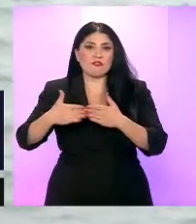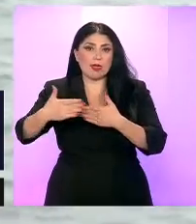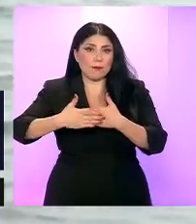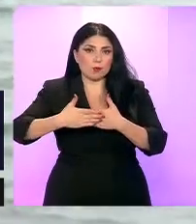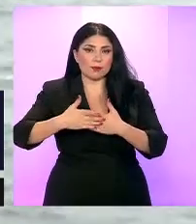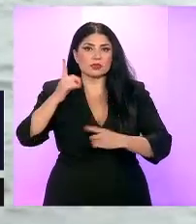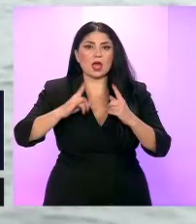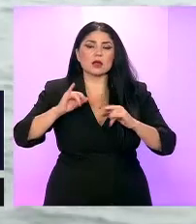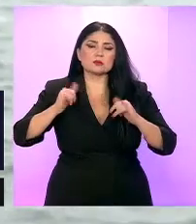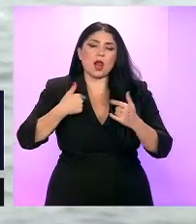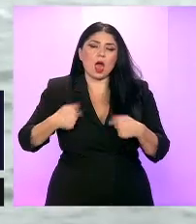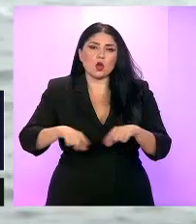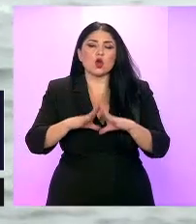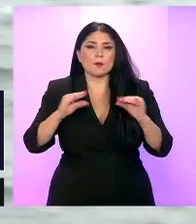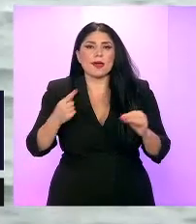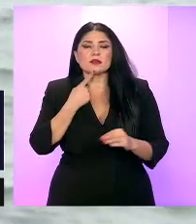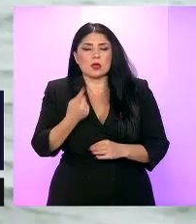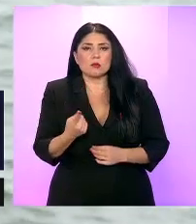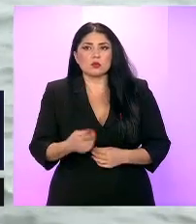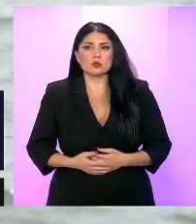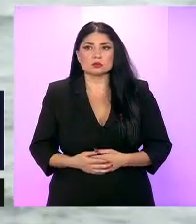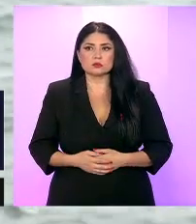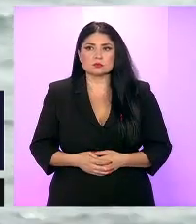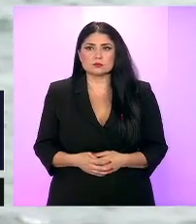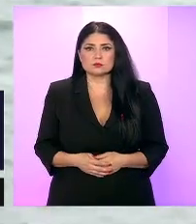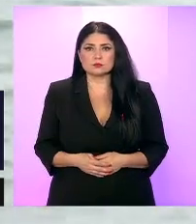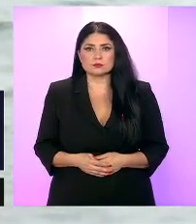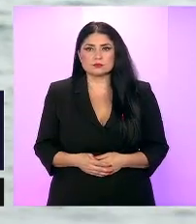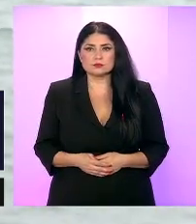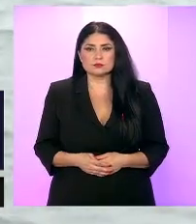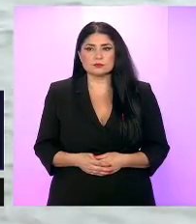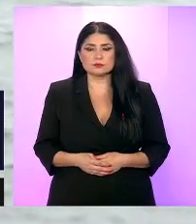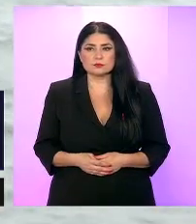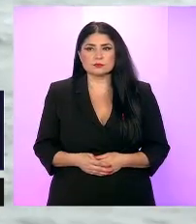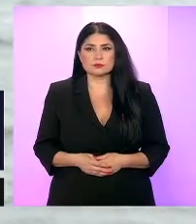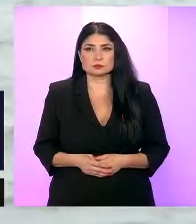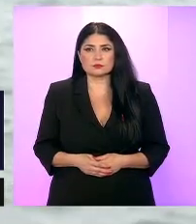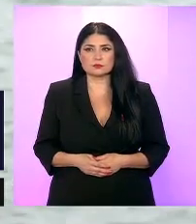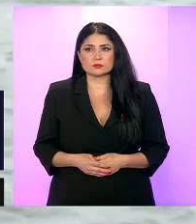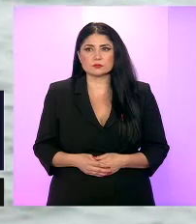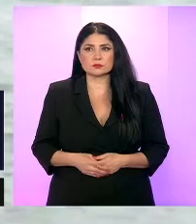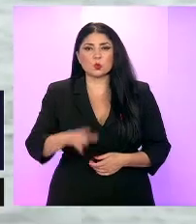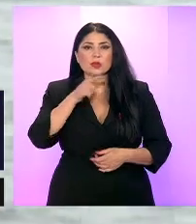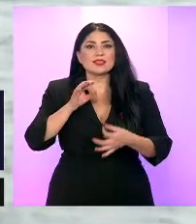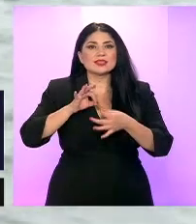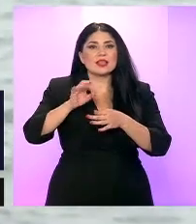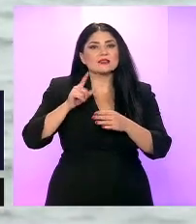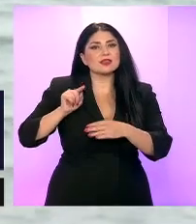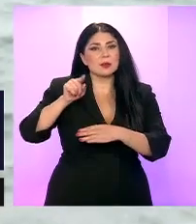lucrul ăsta s-ar fi întâmplat la noi, spre exemplu, unde tensiunile sunt, unde distanțele sunt mari